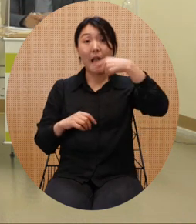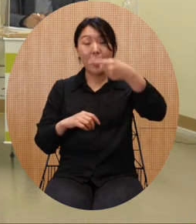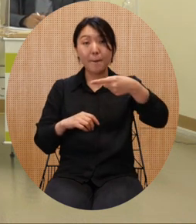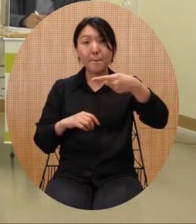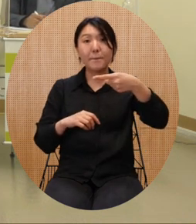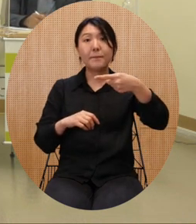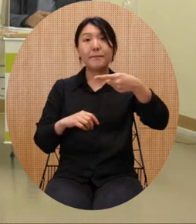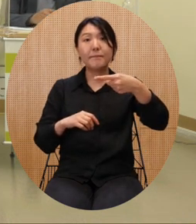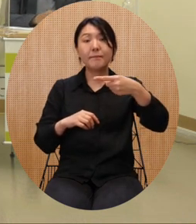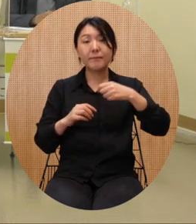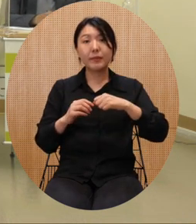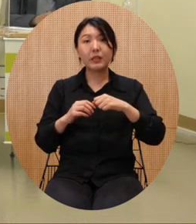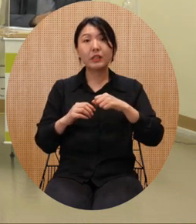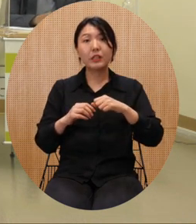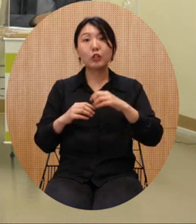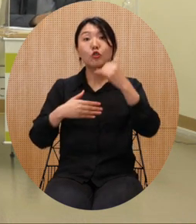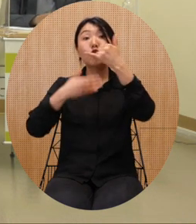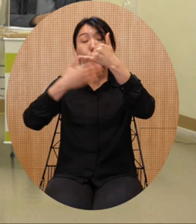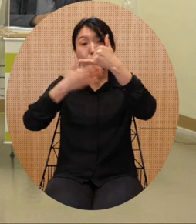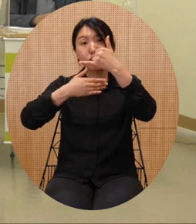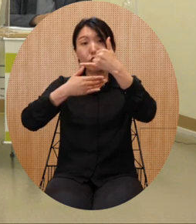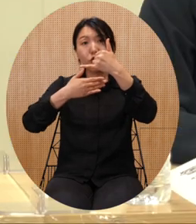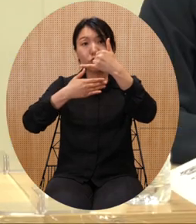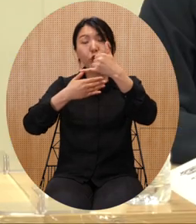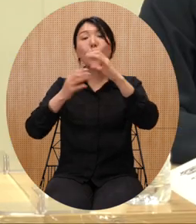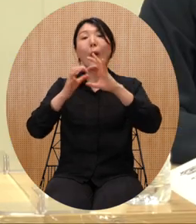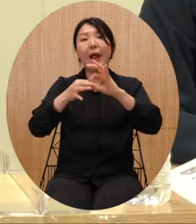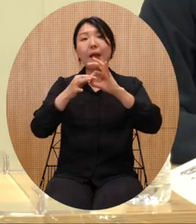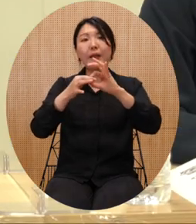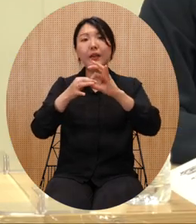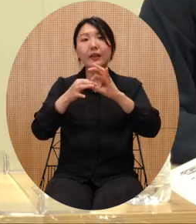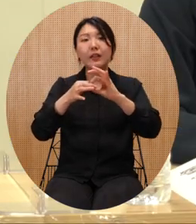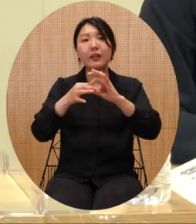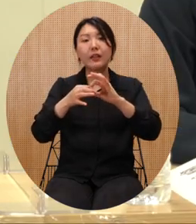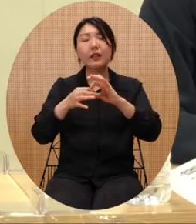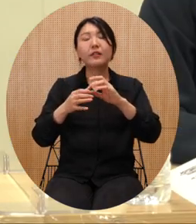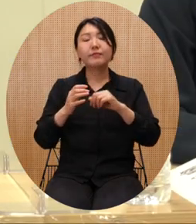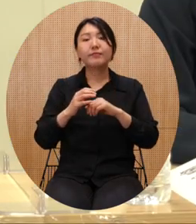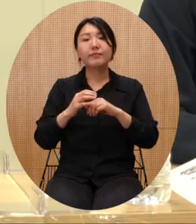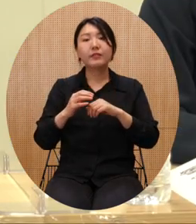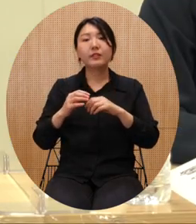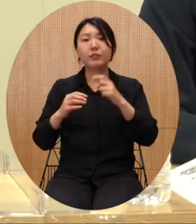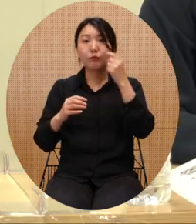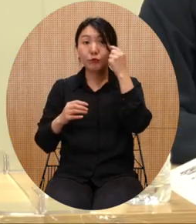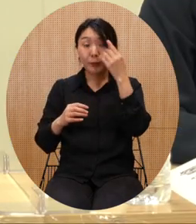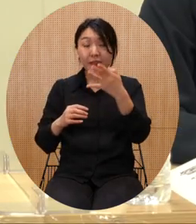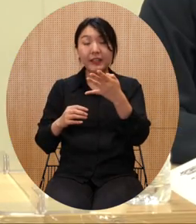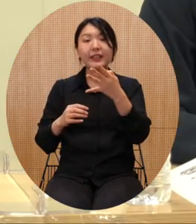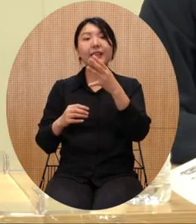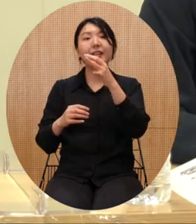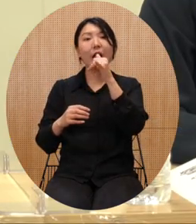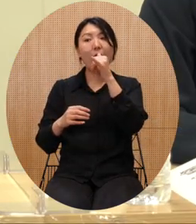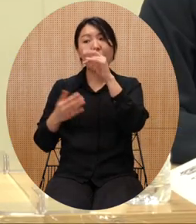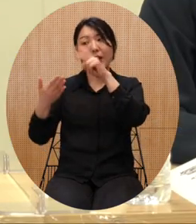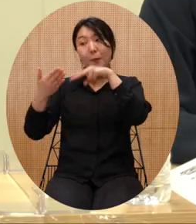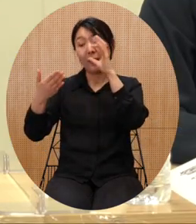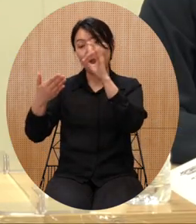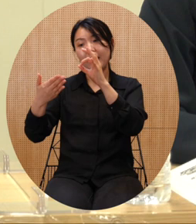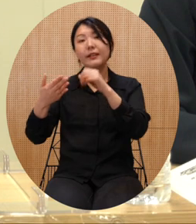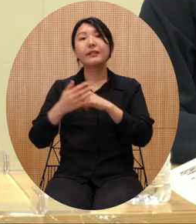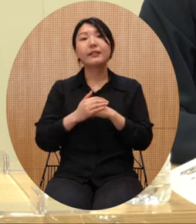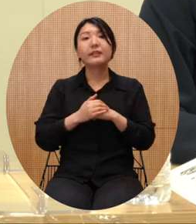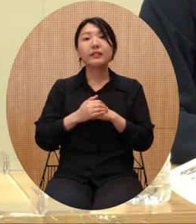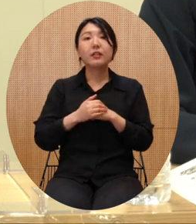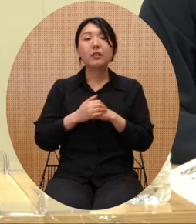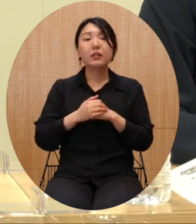다음은 저희 유튜브 채널을 통해서 저희 현장에서 질문을 주신 것들을 한번 좀 읽어보도록